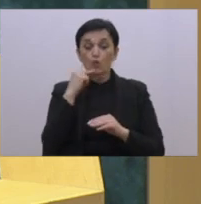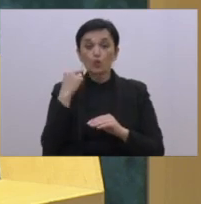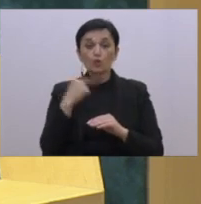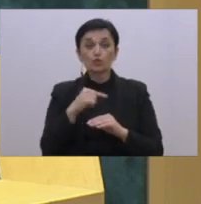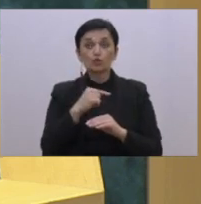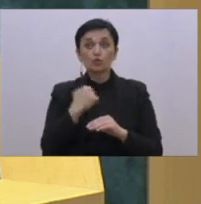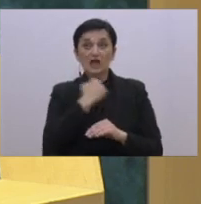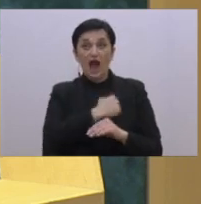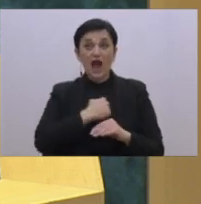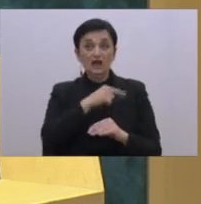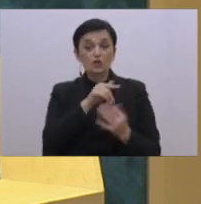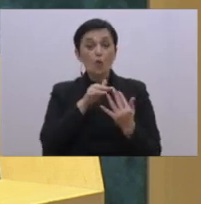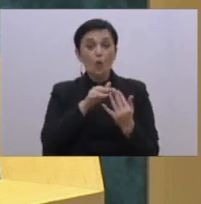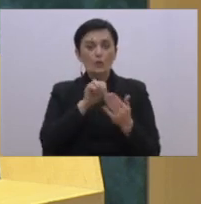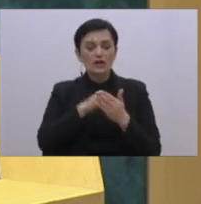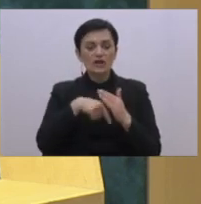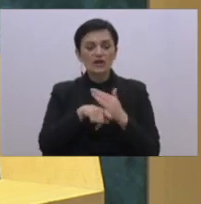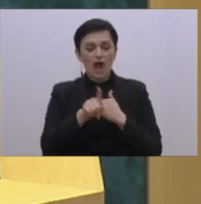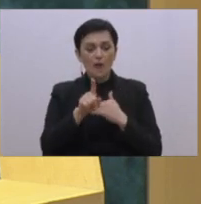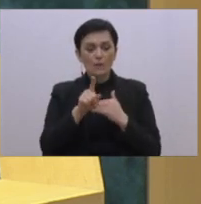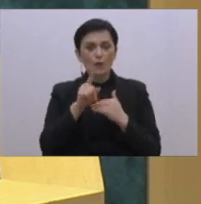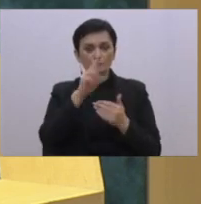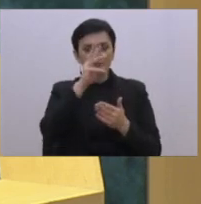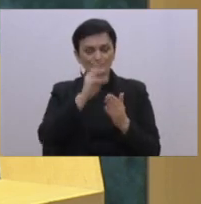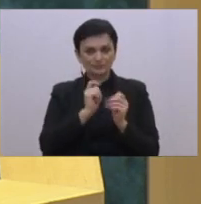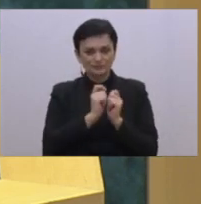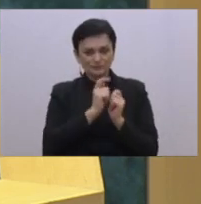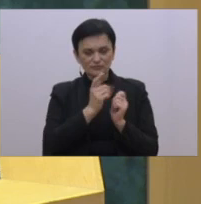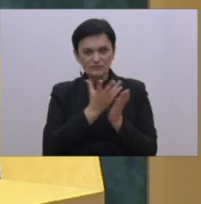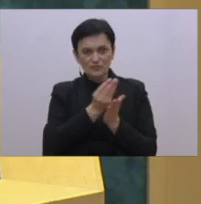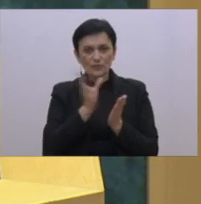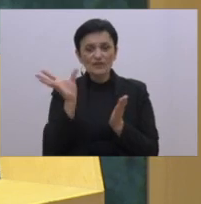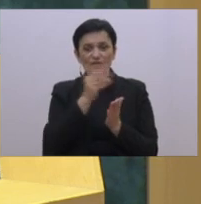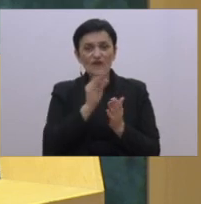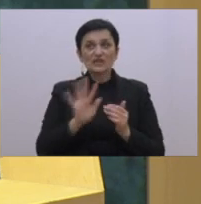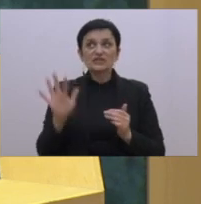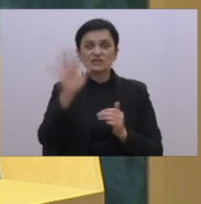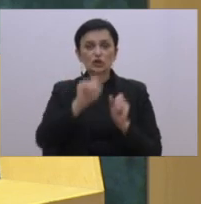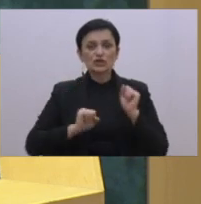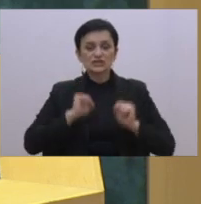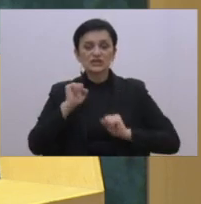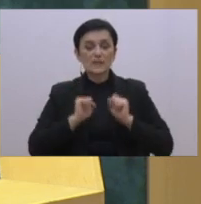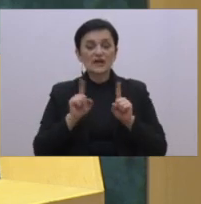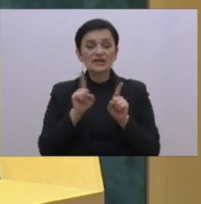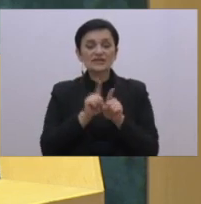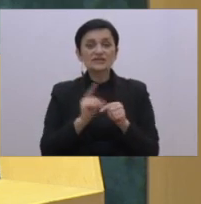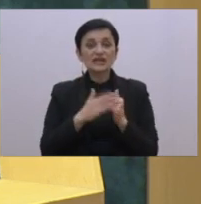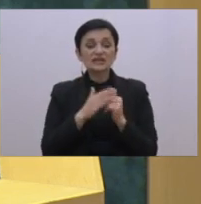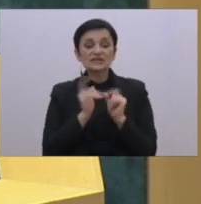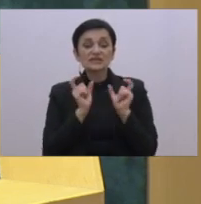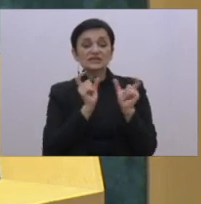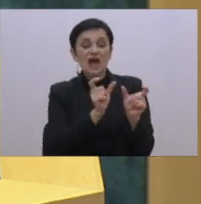მისი აგრესიული ომის გამო საზღაურის დაწესების კვალდაკვალ ყველა წევრი ქვეყანა ცდილობს, რომ ისეთი სანქცია არ